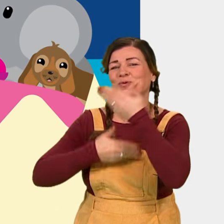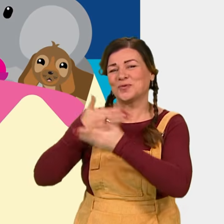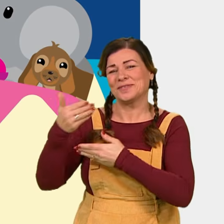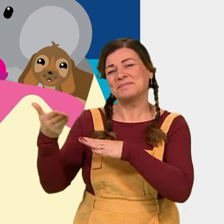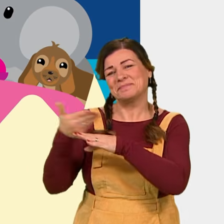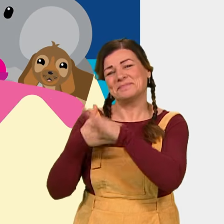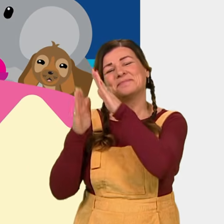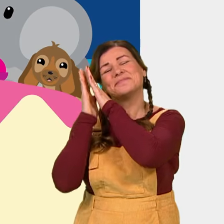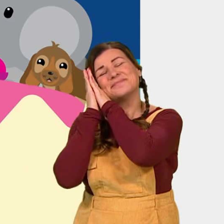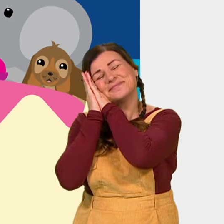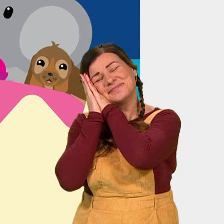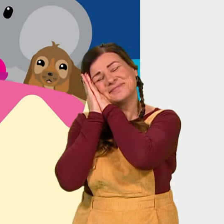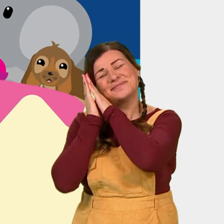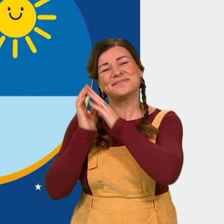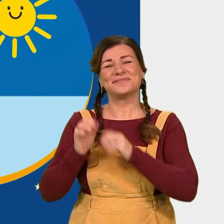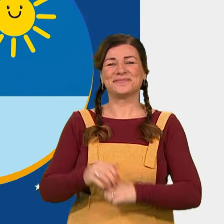fach cyn cysgu.